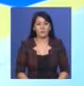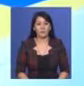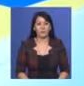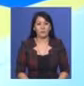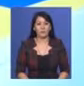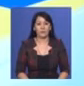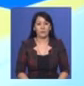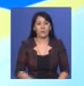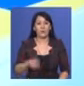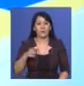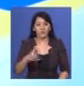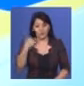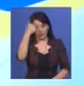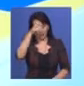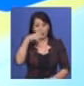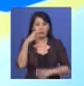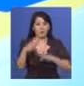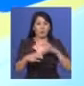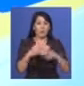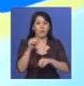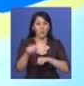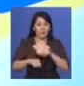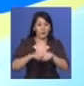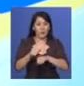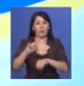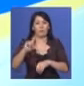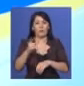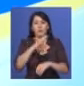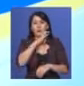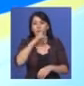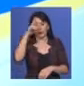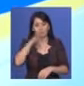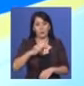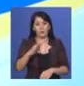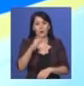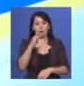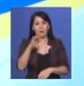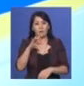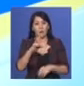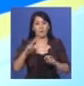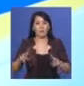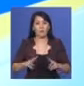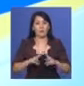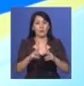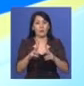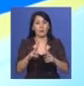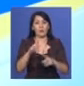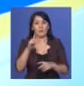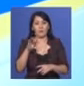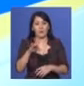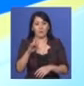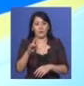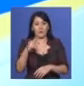Tour of Sacklerland 2020 халықаралық веложарысының бірінші кезеңі солтүстік Қазақстандық Вина-Астана мотор шабандозы